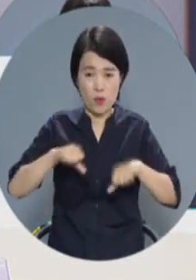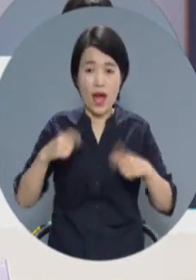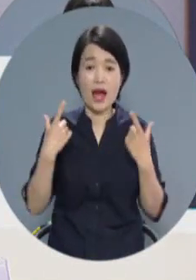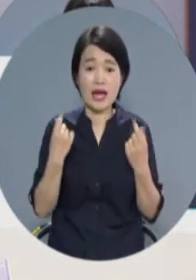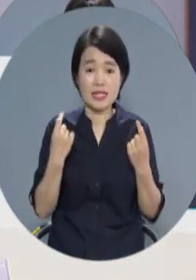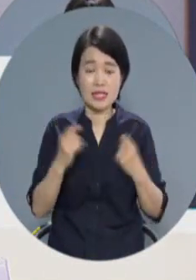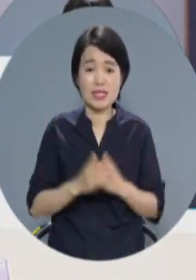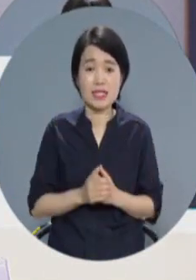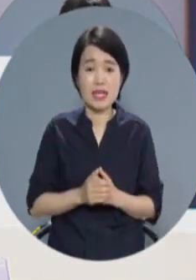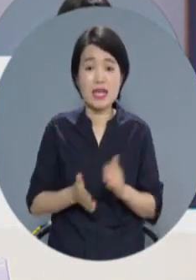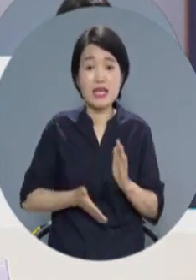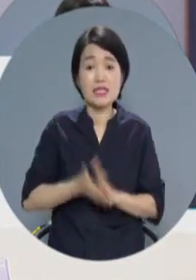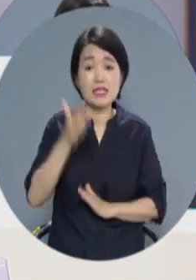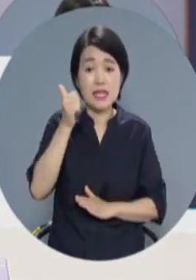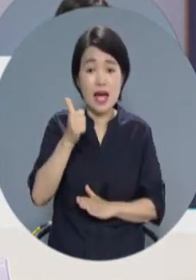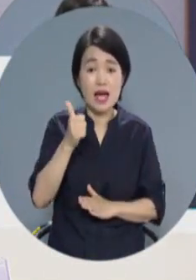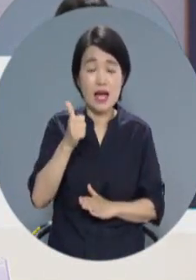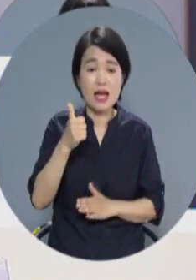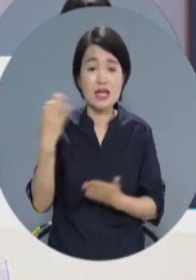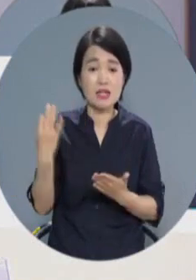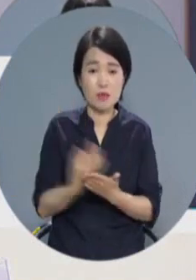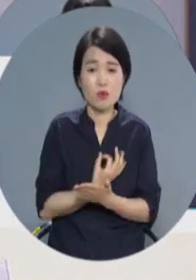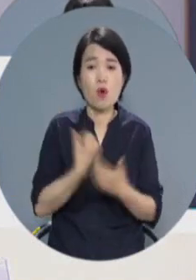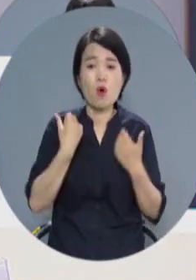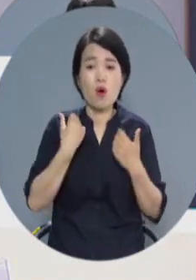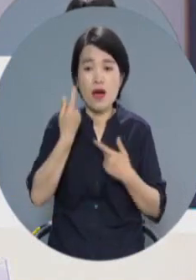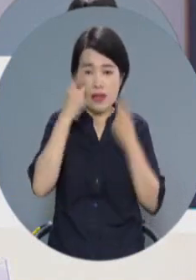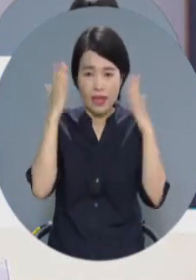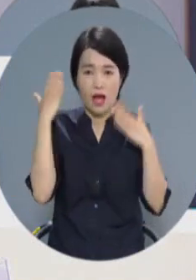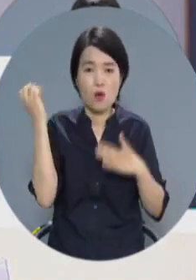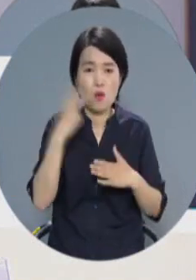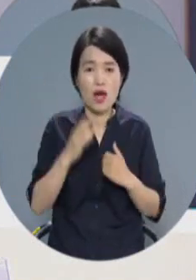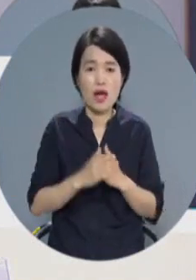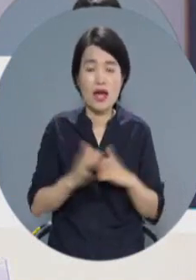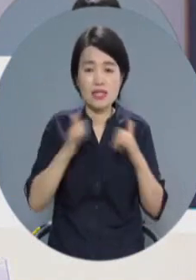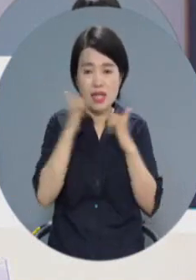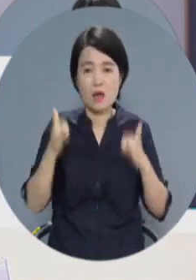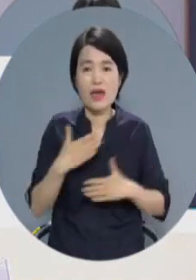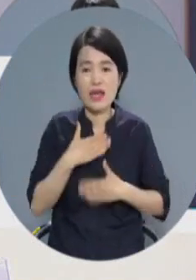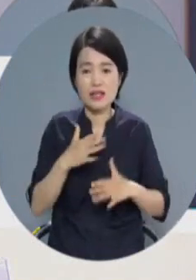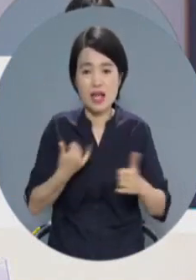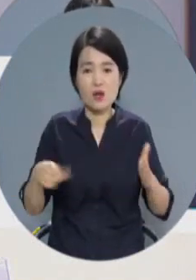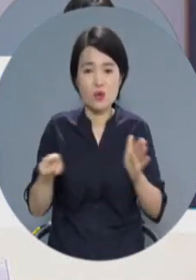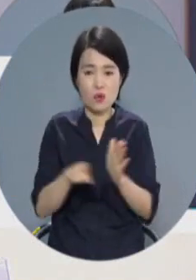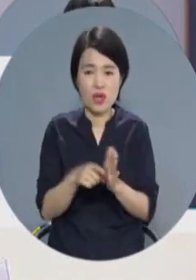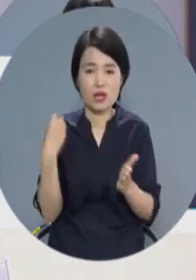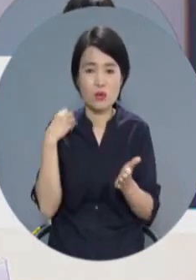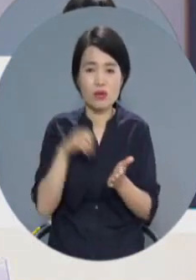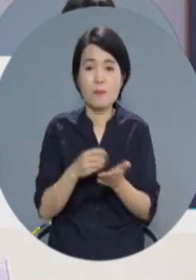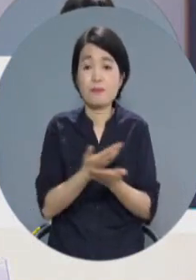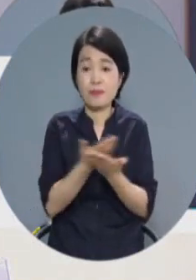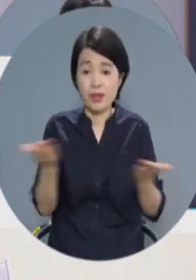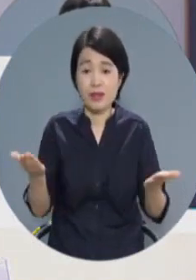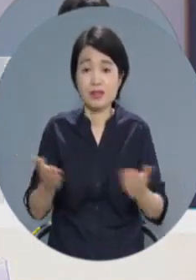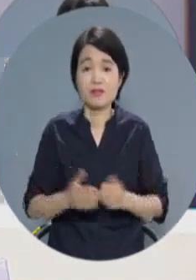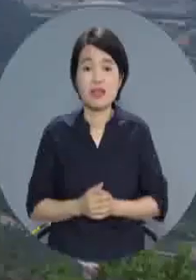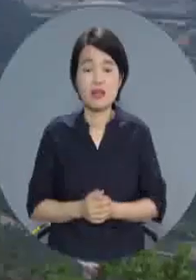포기했듯이 시장 급여도 대학과 사회적 약자를 위해